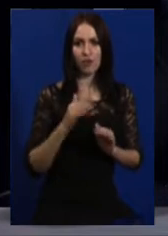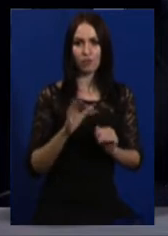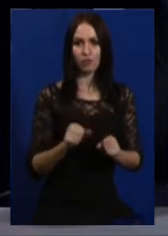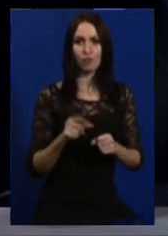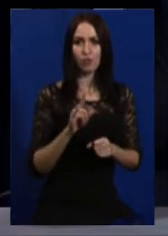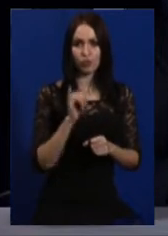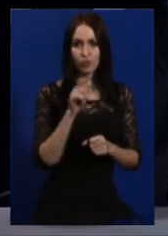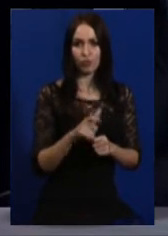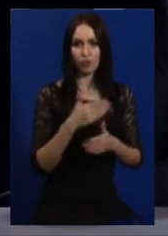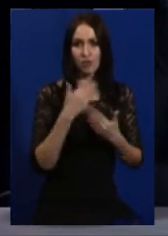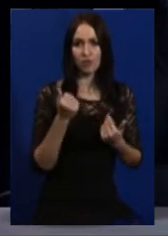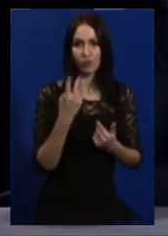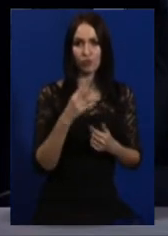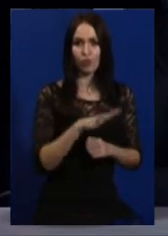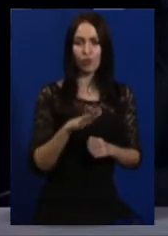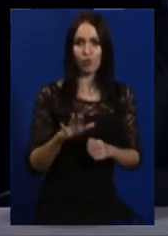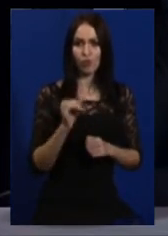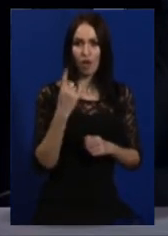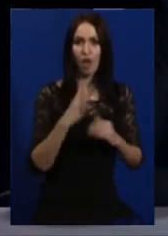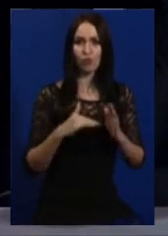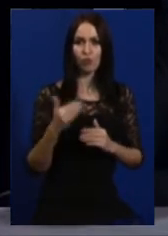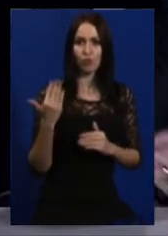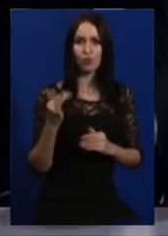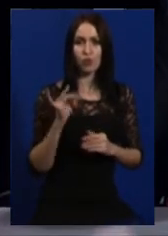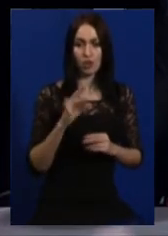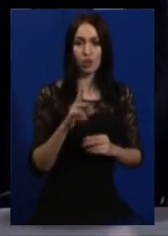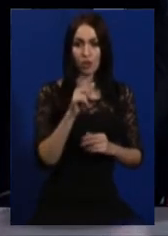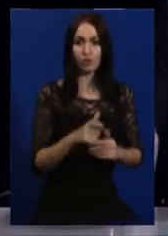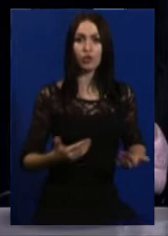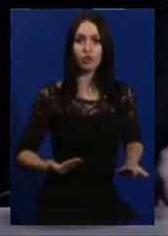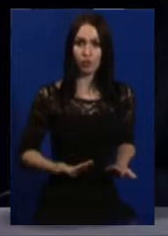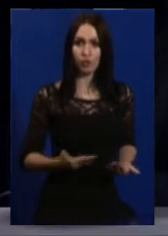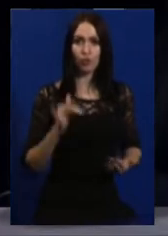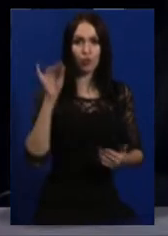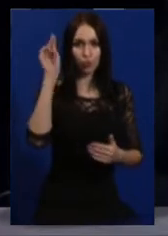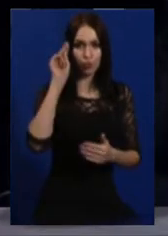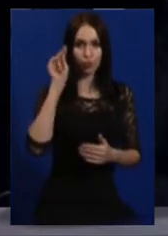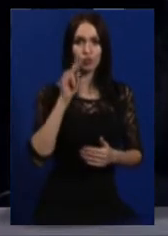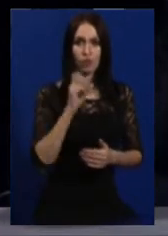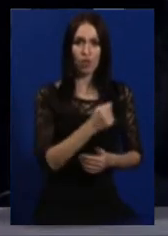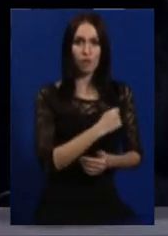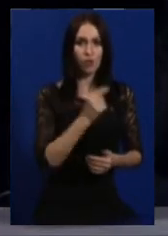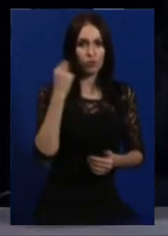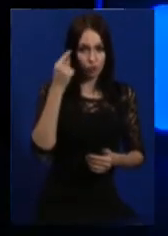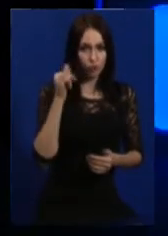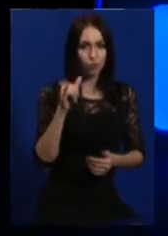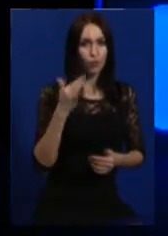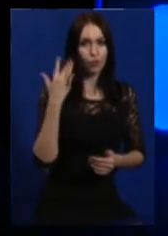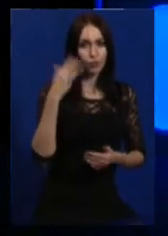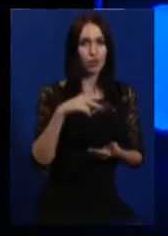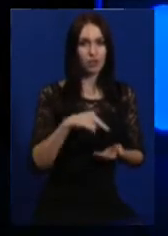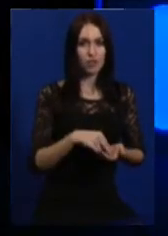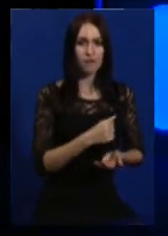что у человека нет двух ног и одной руки и он живет и он учится на военного психолога у него мечта стать время